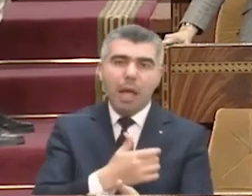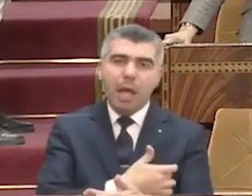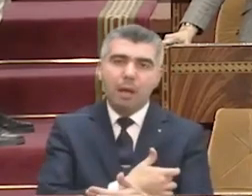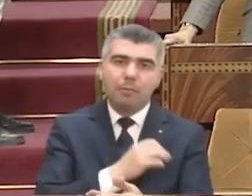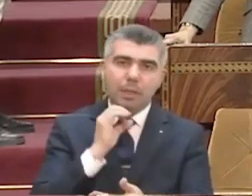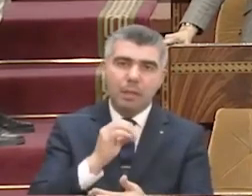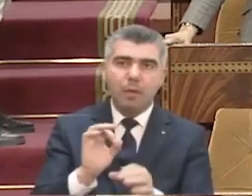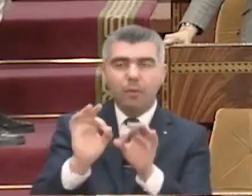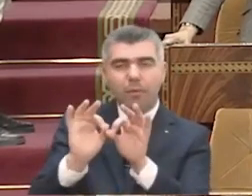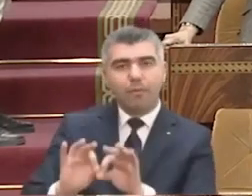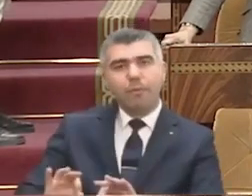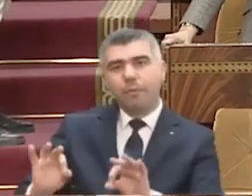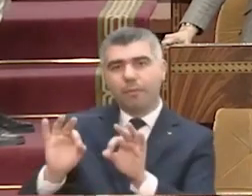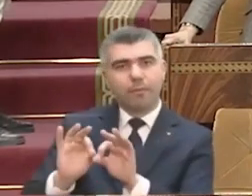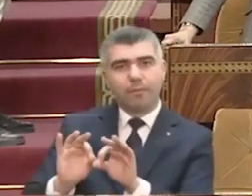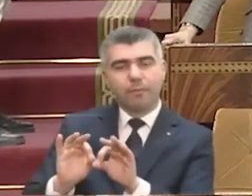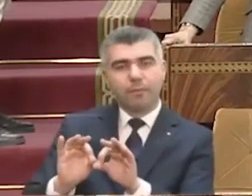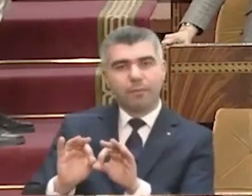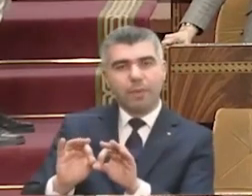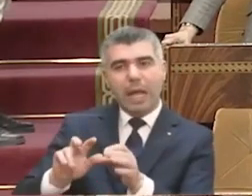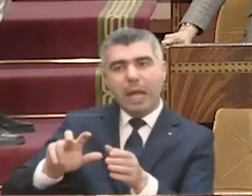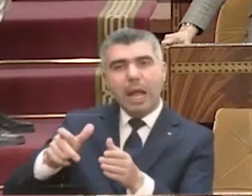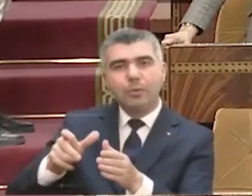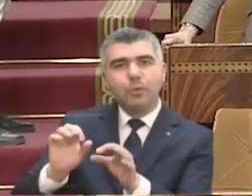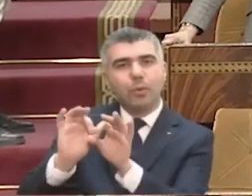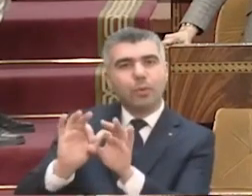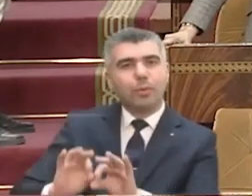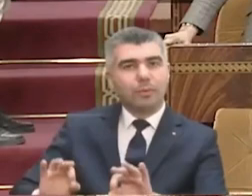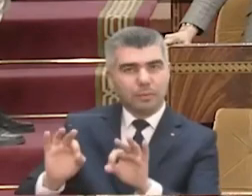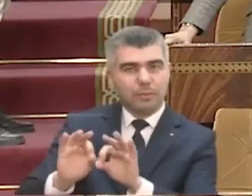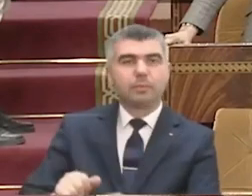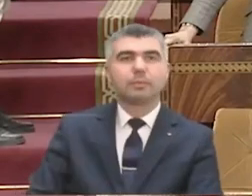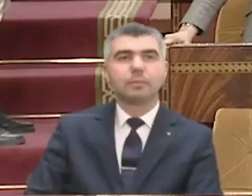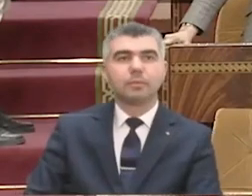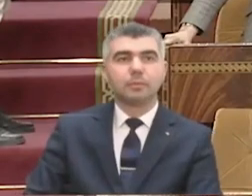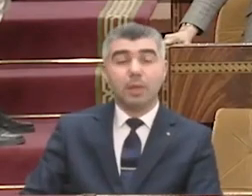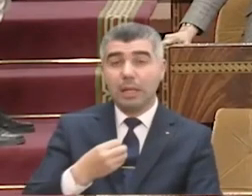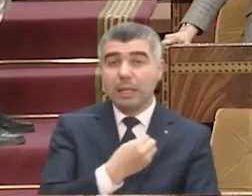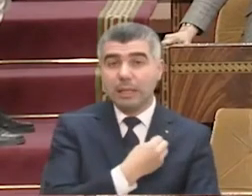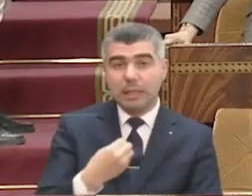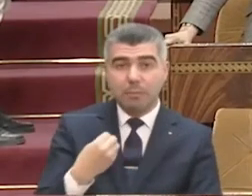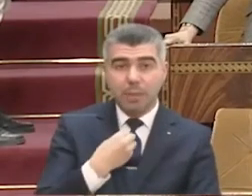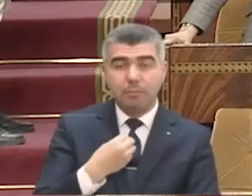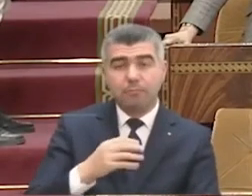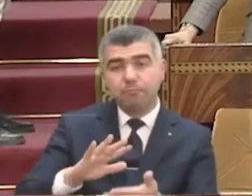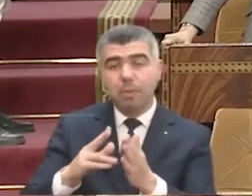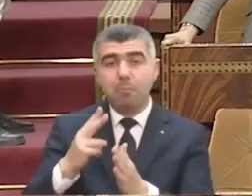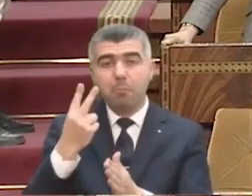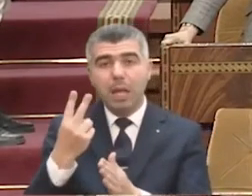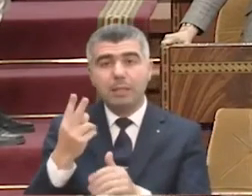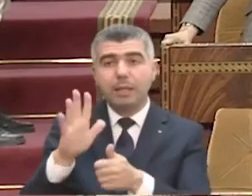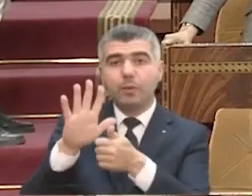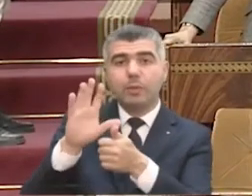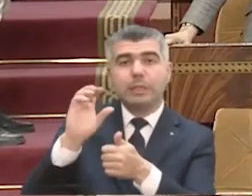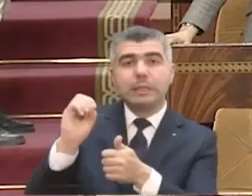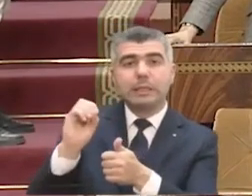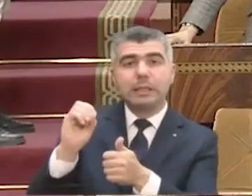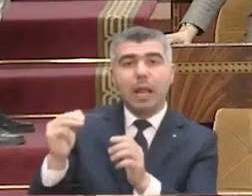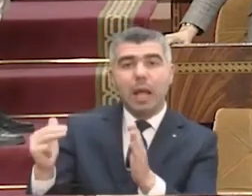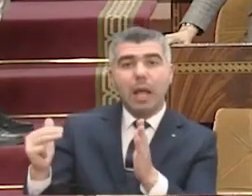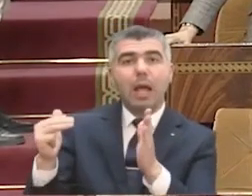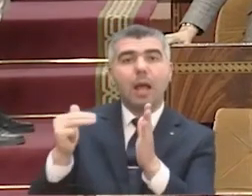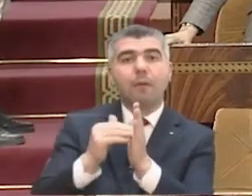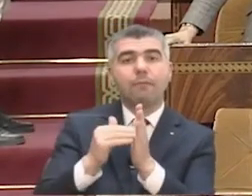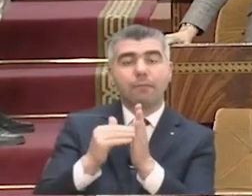بقى ديال القول ديال ليكوغرافي ديال القلب للاشاره فقط هذه المستشفى تيجي له 260,000 نسمه